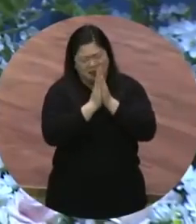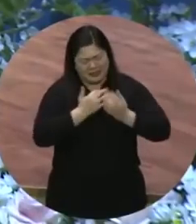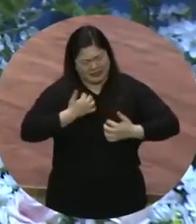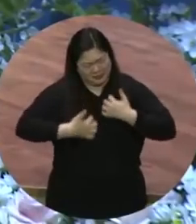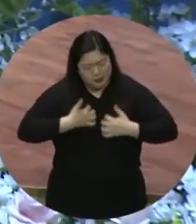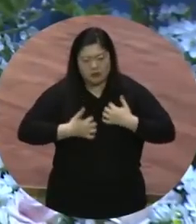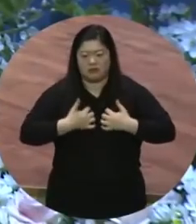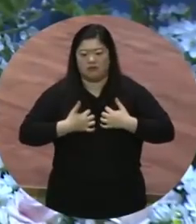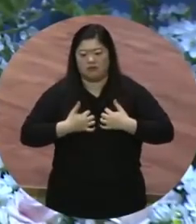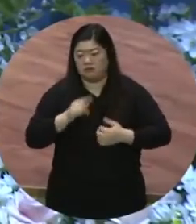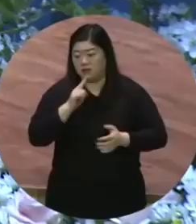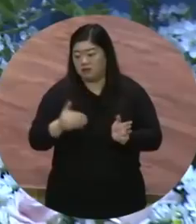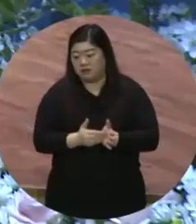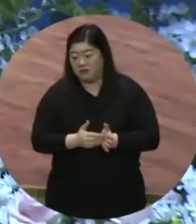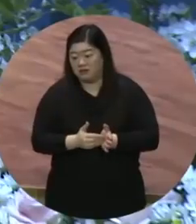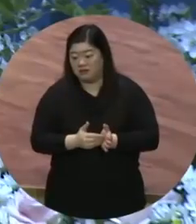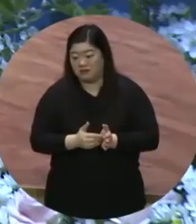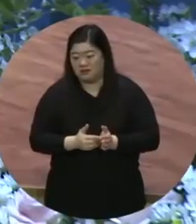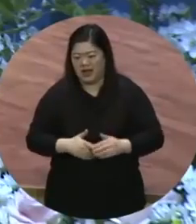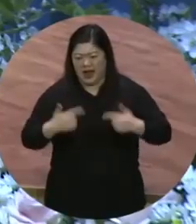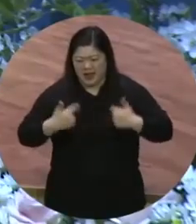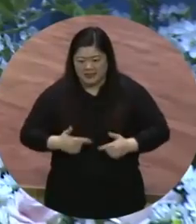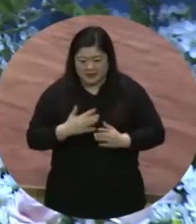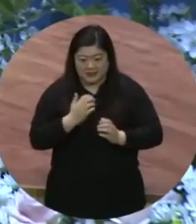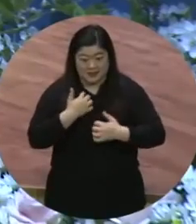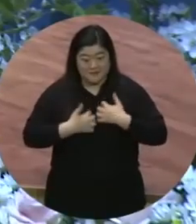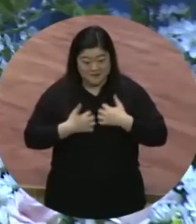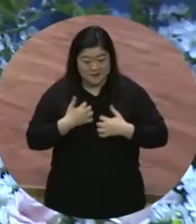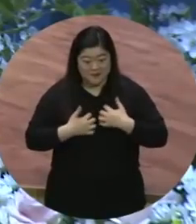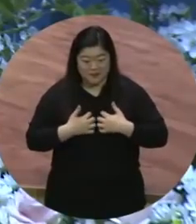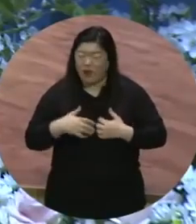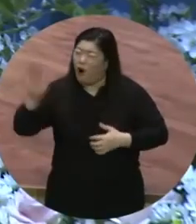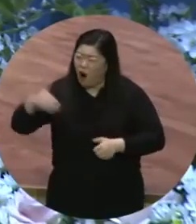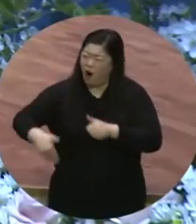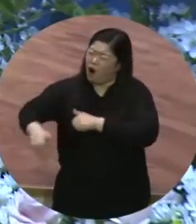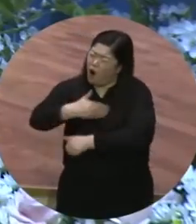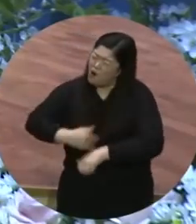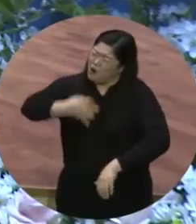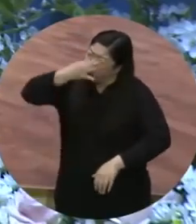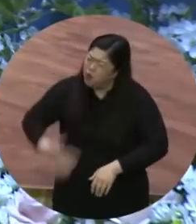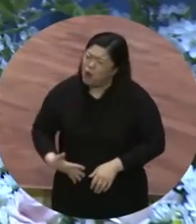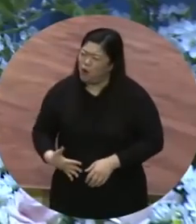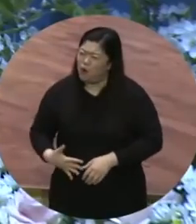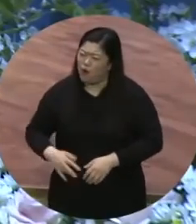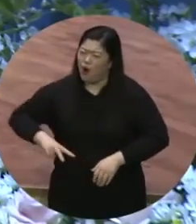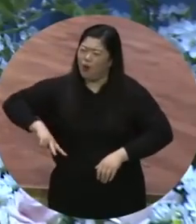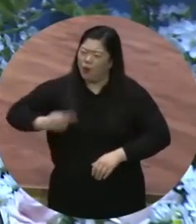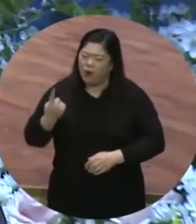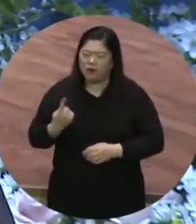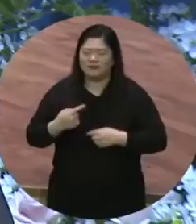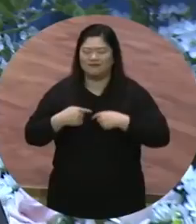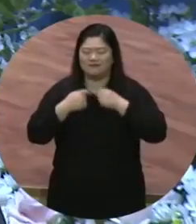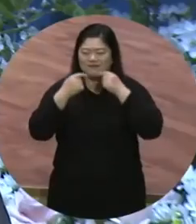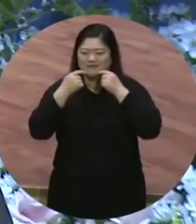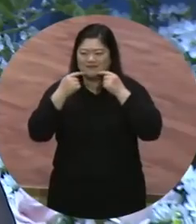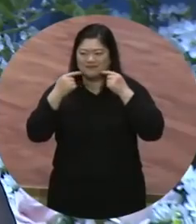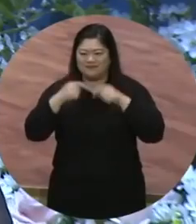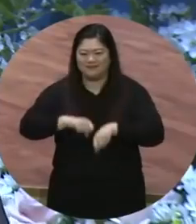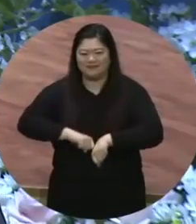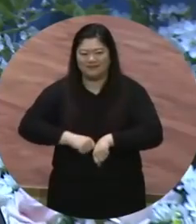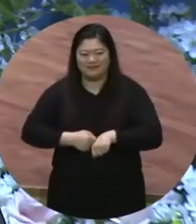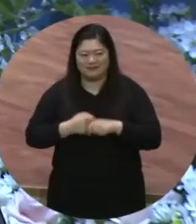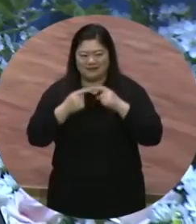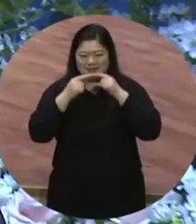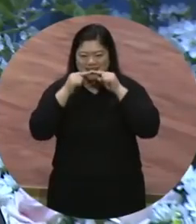초월했어. 항상 기뻐해라. 기뻐할 수 없는데요. 기뻐할 수 없으니까 기뻐하라 그랬지. 뭐 기뻐할 수 있는데 기뻐하라 말을